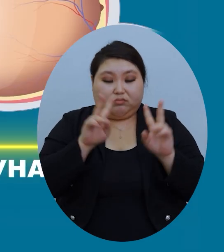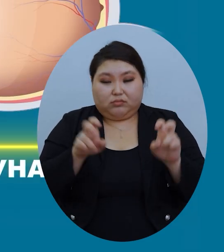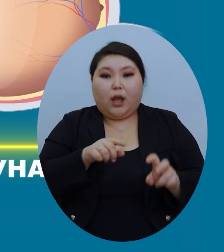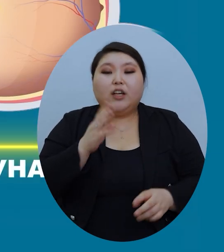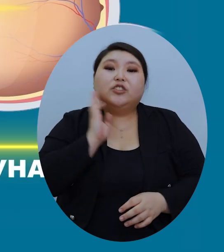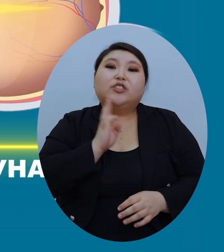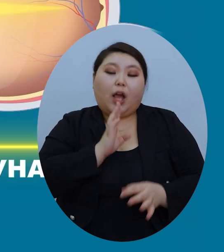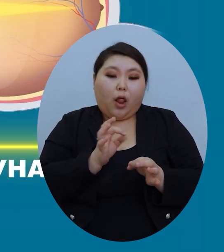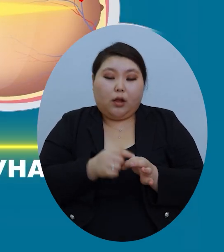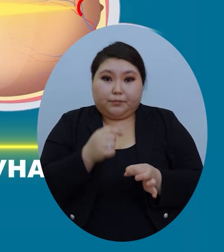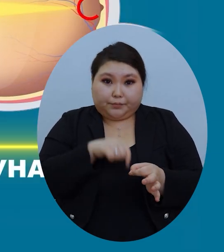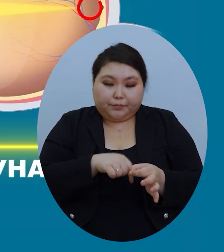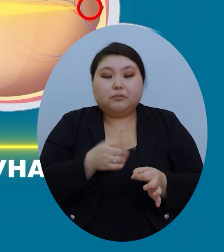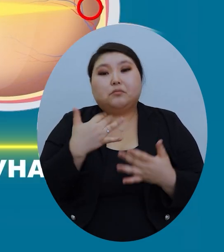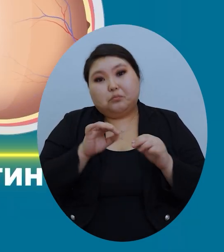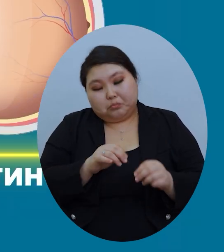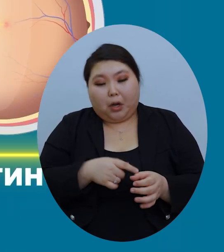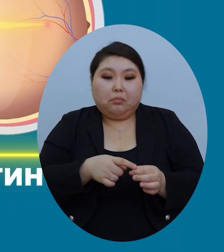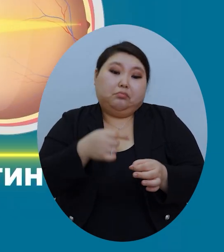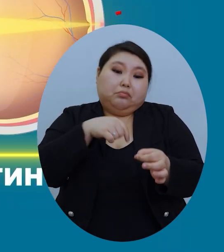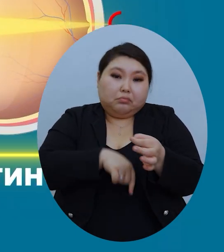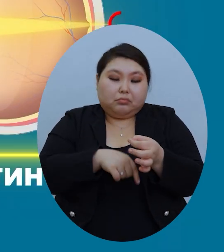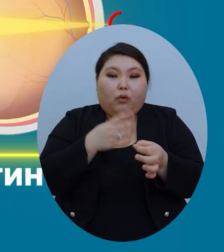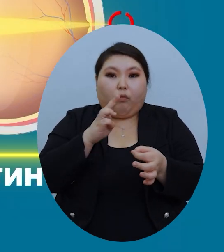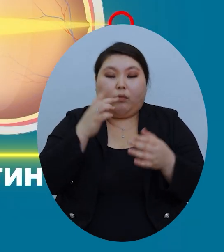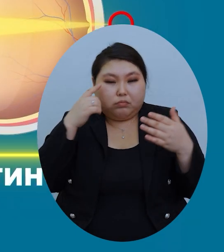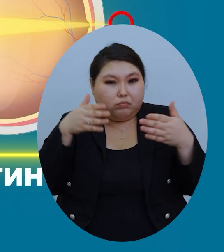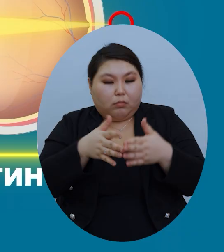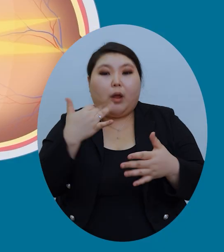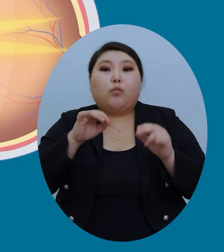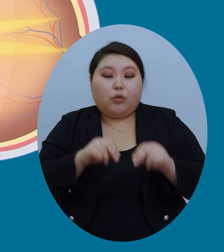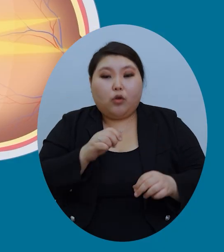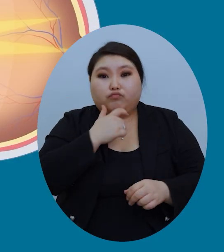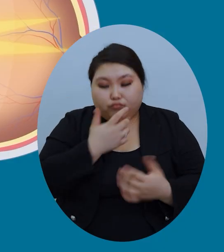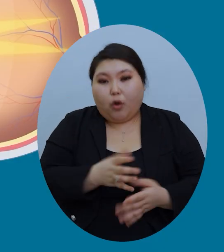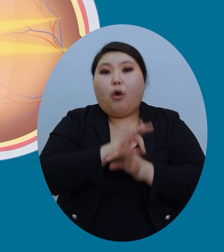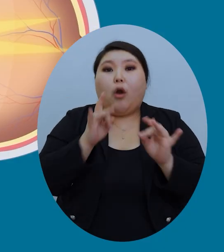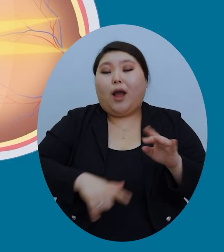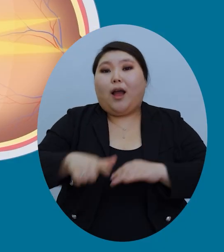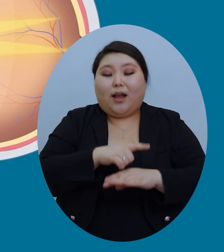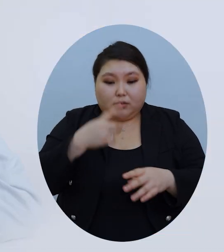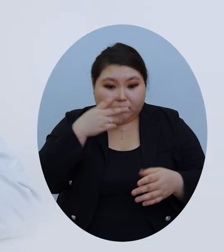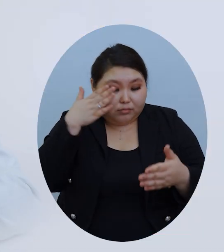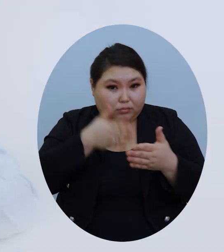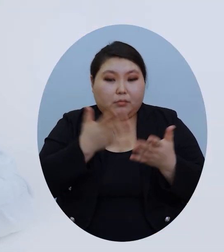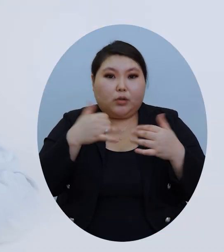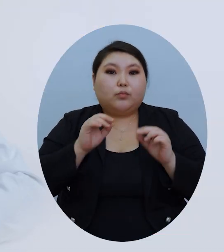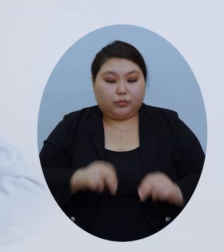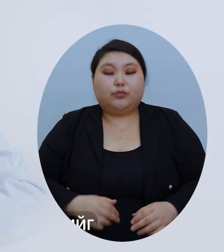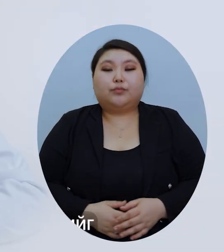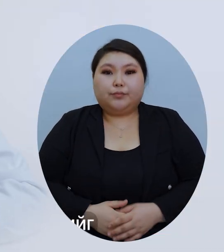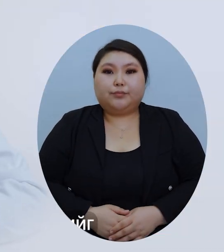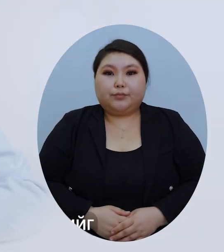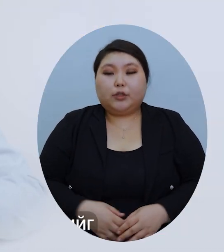толбоны наан байж болно. Эсвэл нэвтрээд цаана нь фокуслагдж болно. Аль эсвэл өөр газруудад фокуслагдж болдог. Хугарлын гажиг